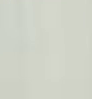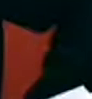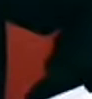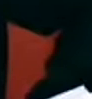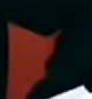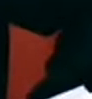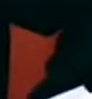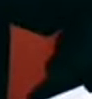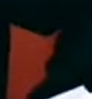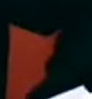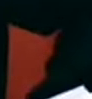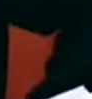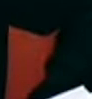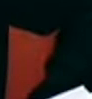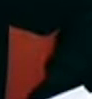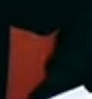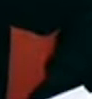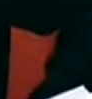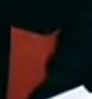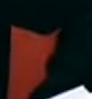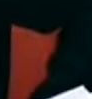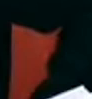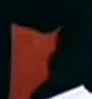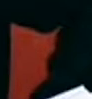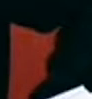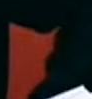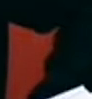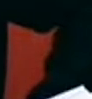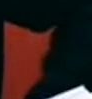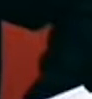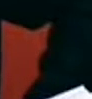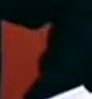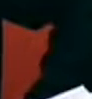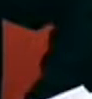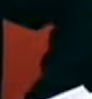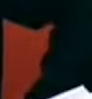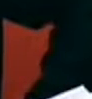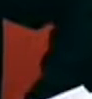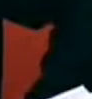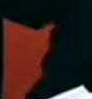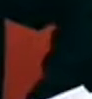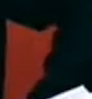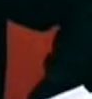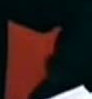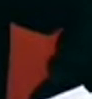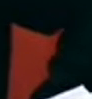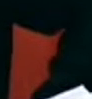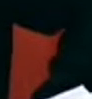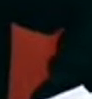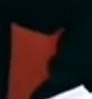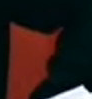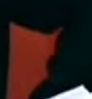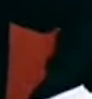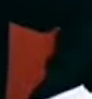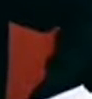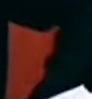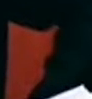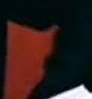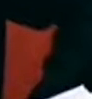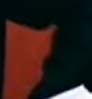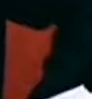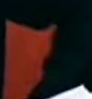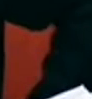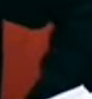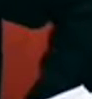Bir de Sayın Başbakan'ın bugün konuya ilişkin gruptaki değerlendirmesi çok muğlaktır. Burada net bir tavır beklemekteyiz.